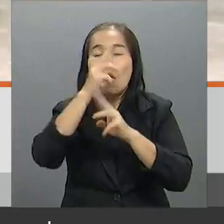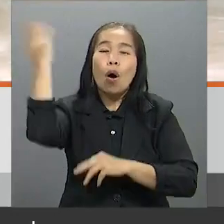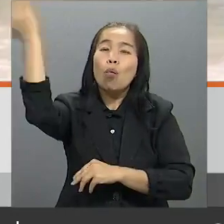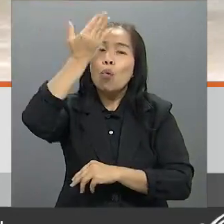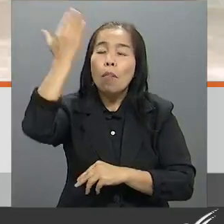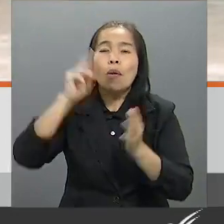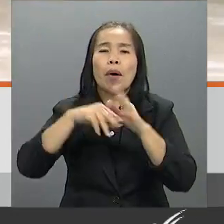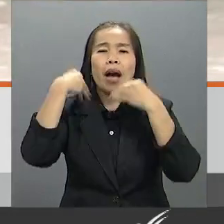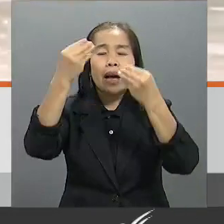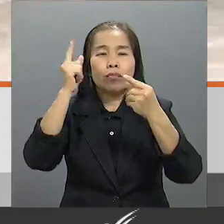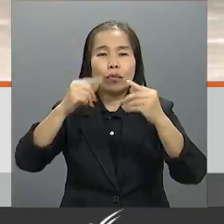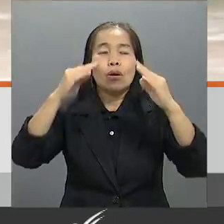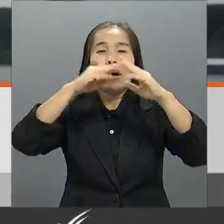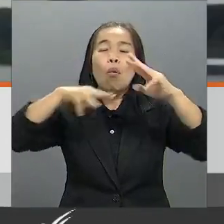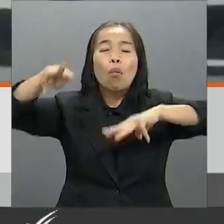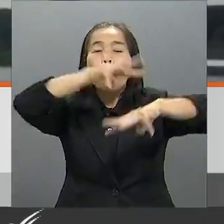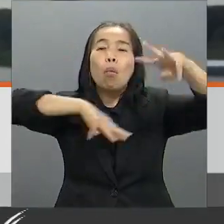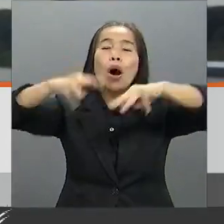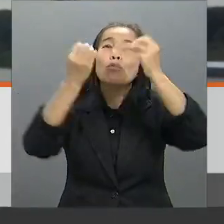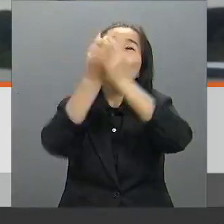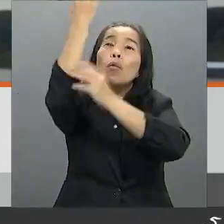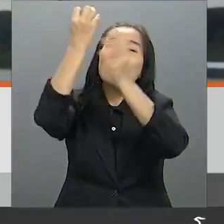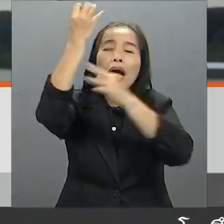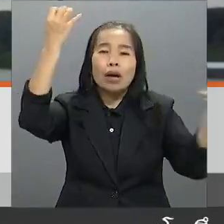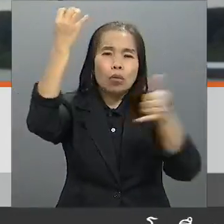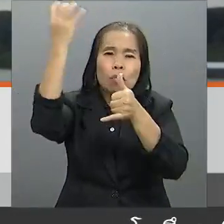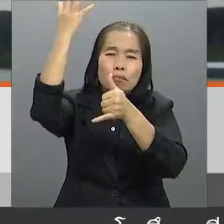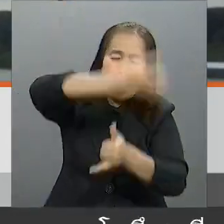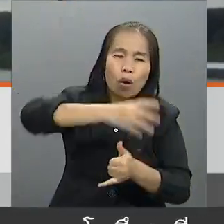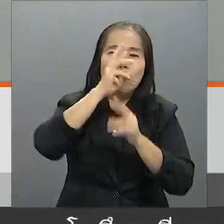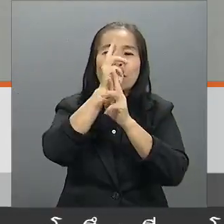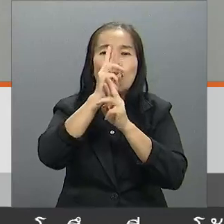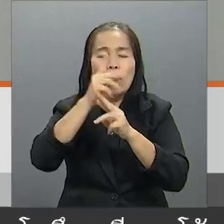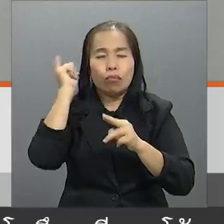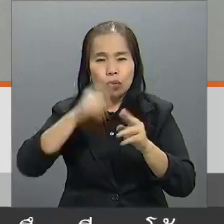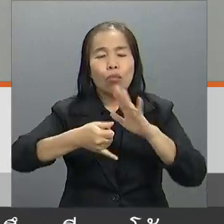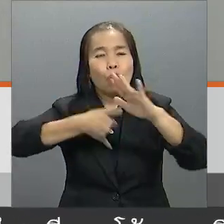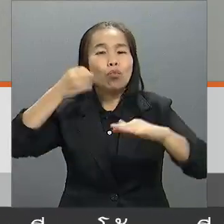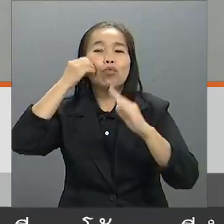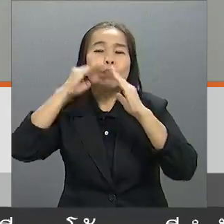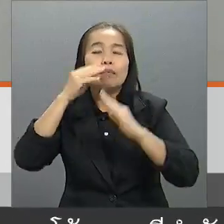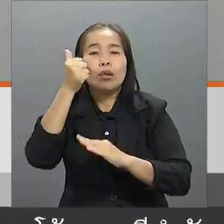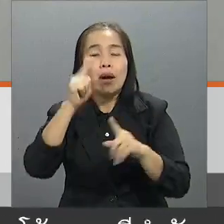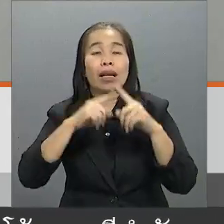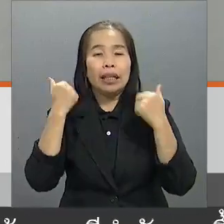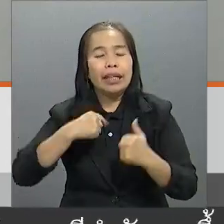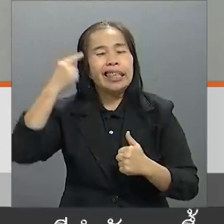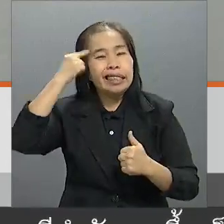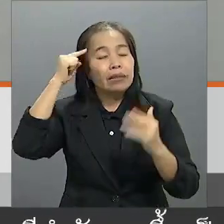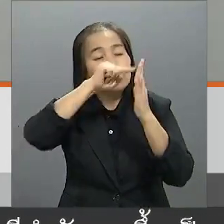อยู่ในที่ล่งแจ้ง ใต้ต้นไม้ใหญ่ และส่งปูกสร้างที่ไม่แข็งแรงเอาไ้ด้วยคัดว่าพื้นที่ทจะได้รบผลแรธธิ